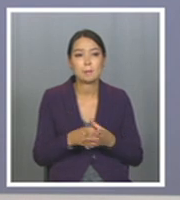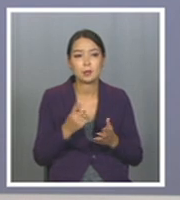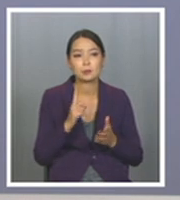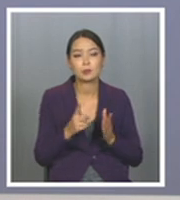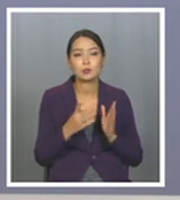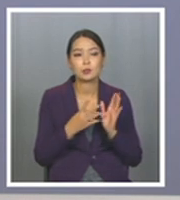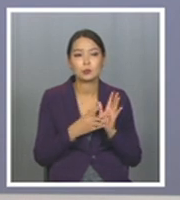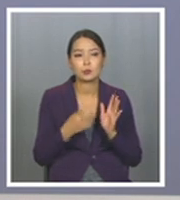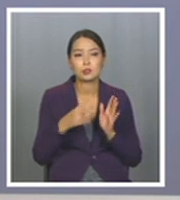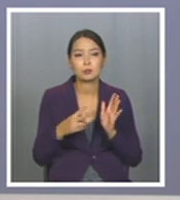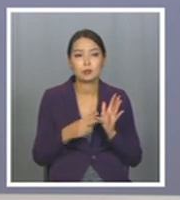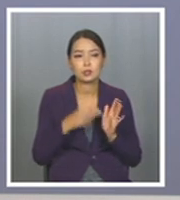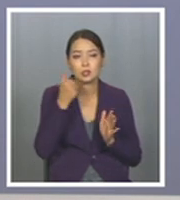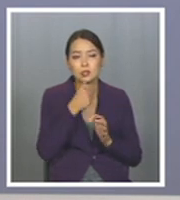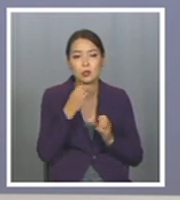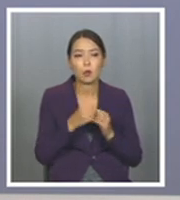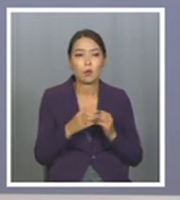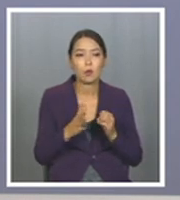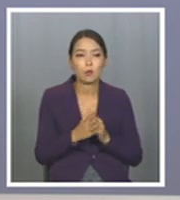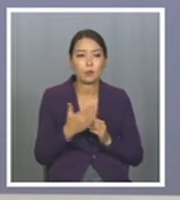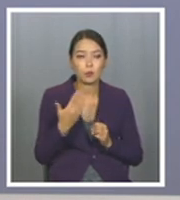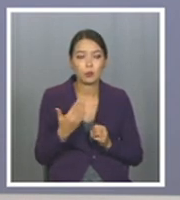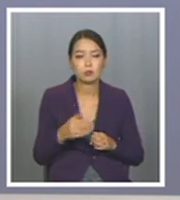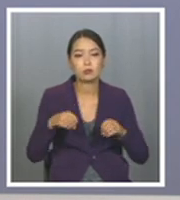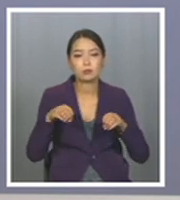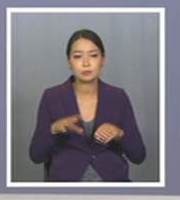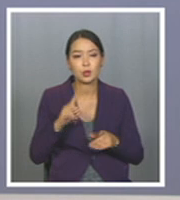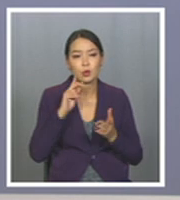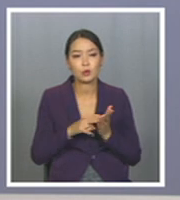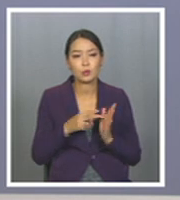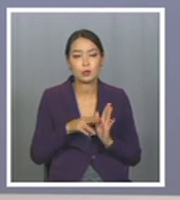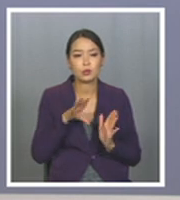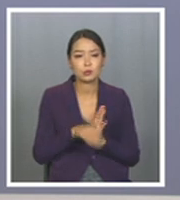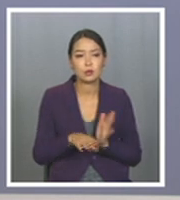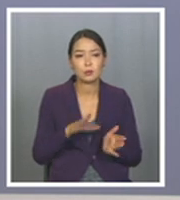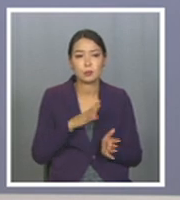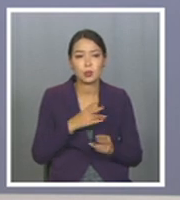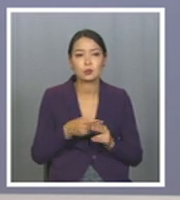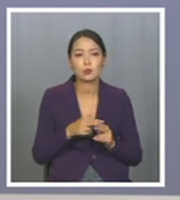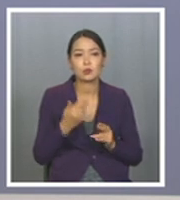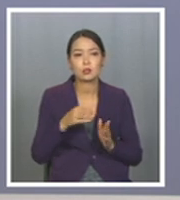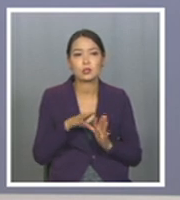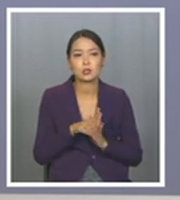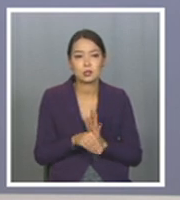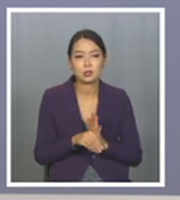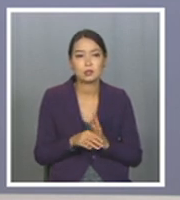жылғы 15-ші съезінде қабылданған ұжымдастыру бағыты болды. Соның ішінде біз